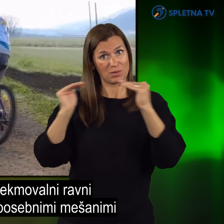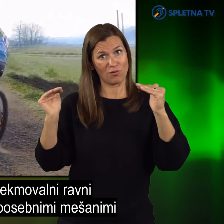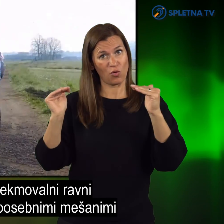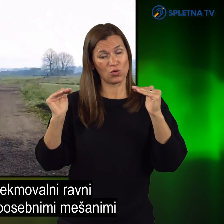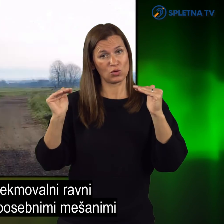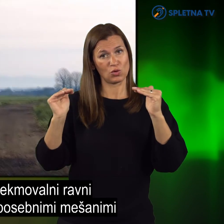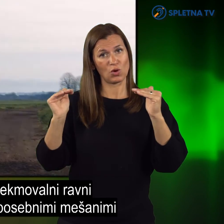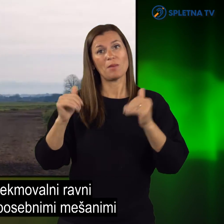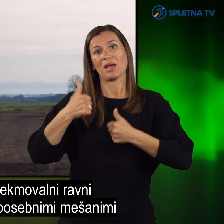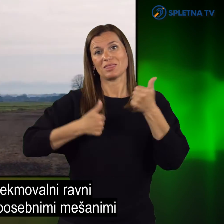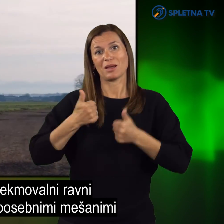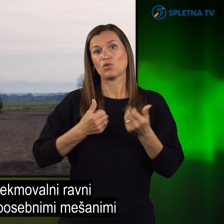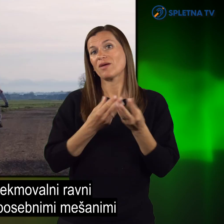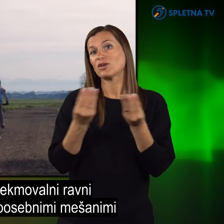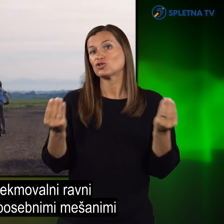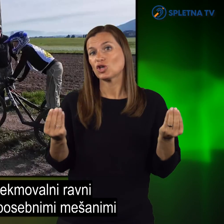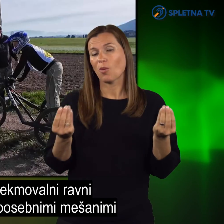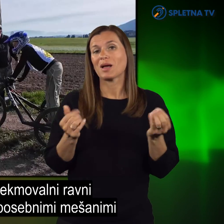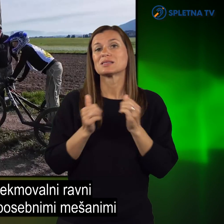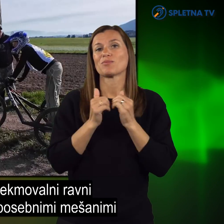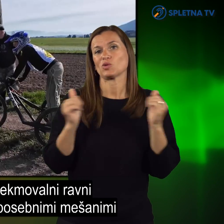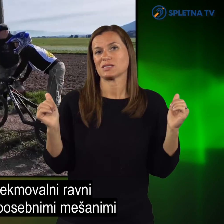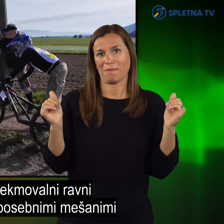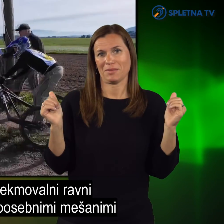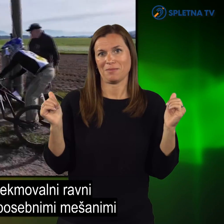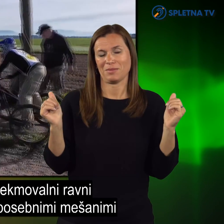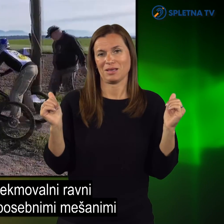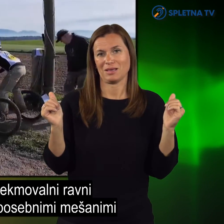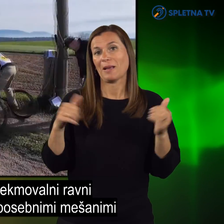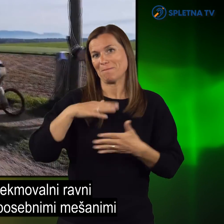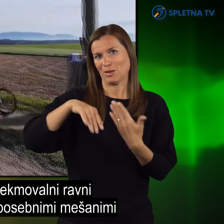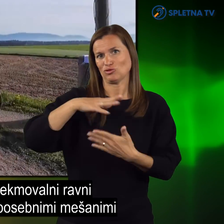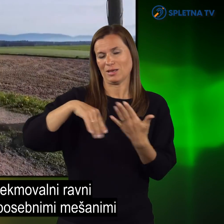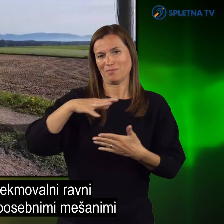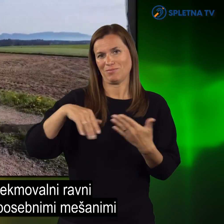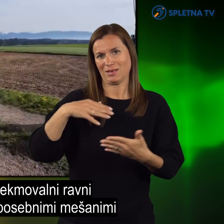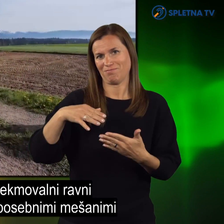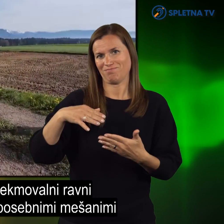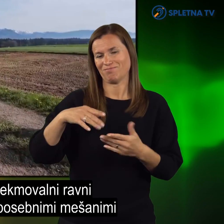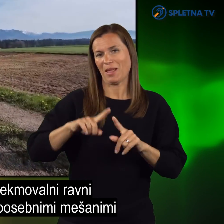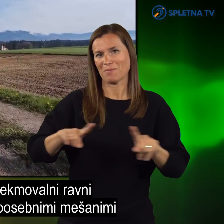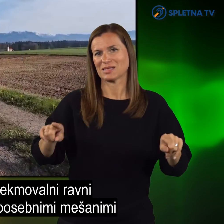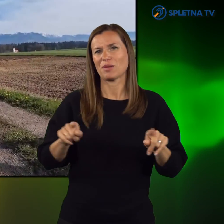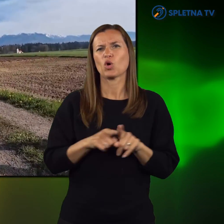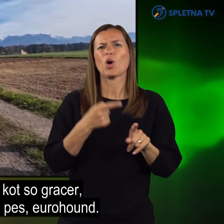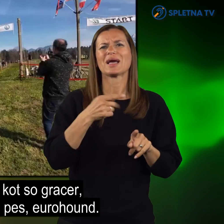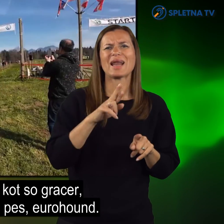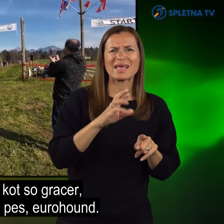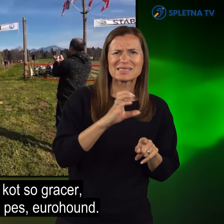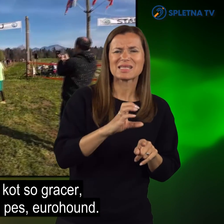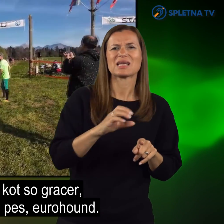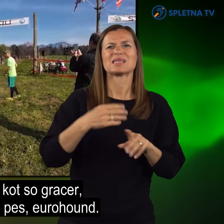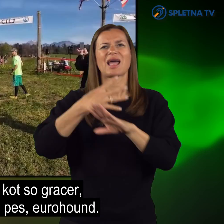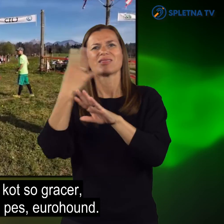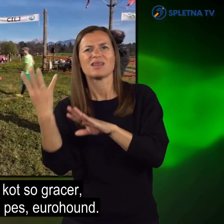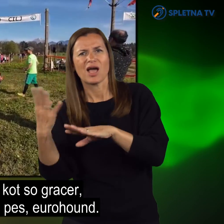temu tekmovalnemu nivoju pa tekmuje večinoma za posebnimi mešanimi pasmami,